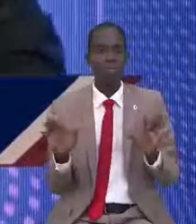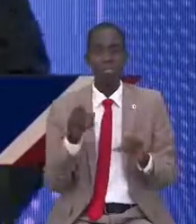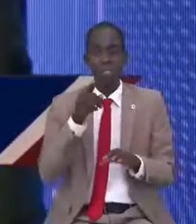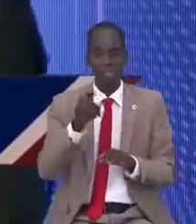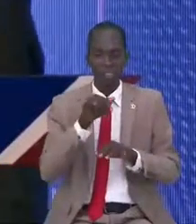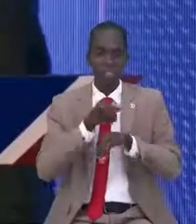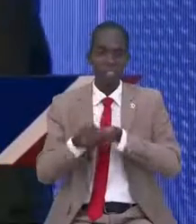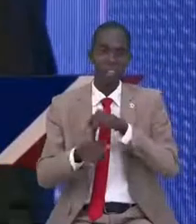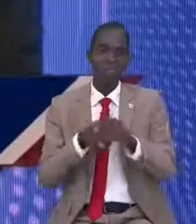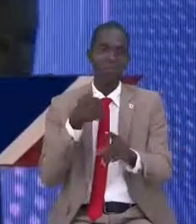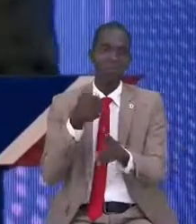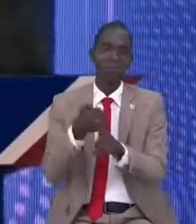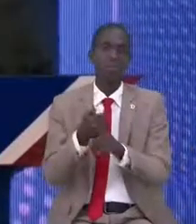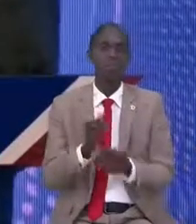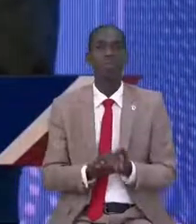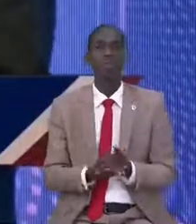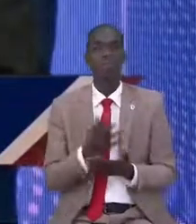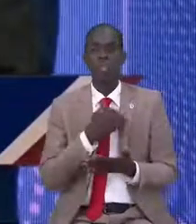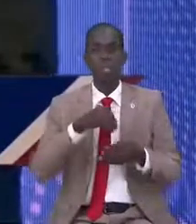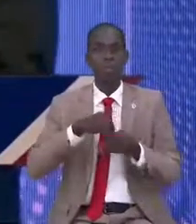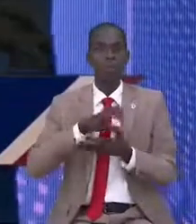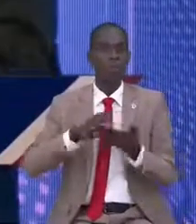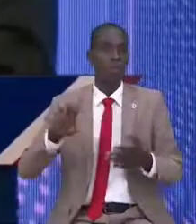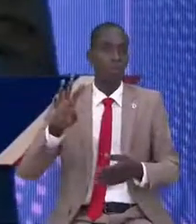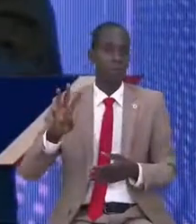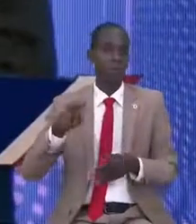il s'abuse lui-même. Verset 4.